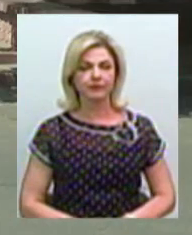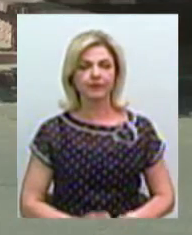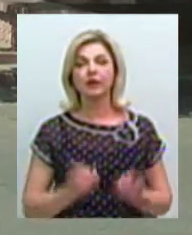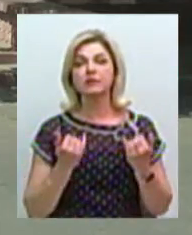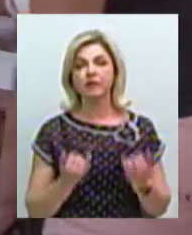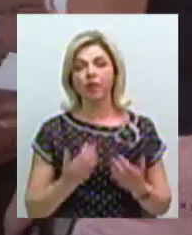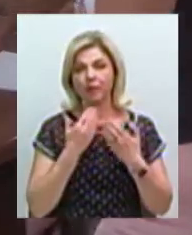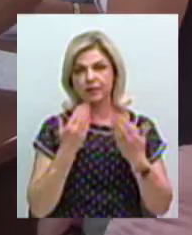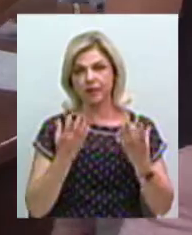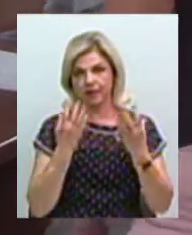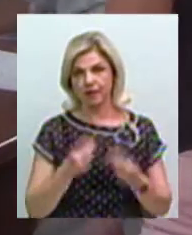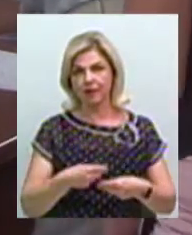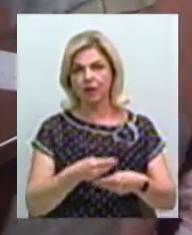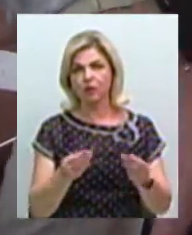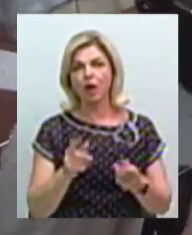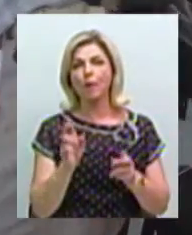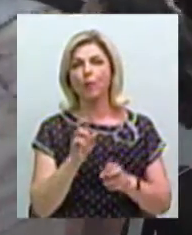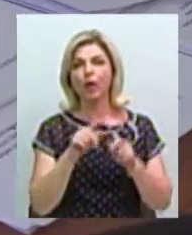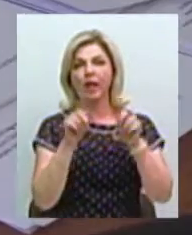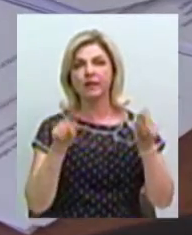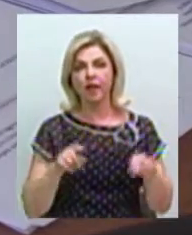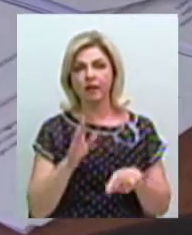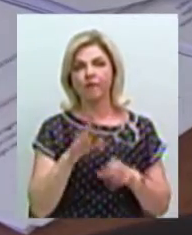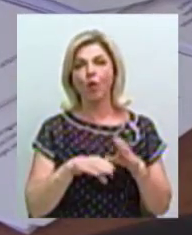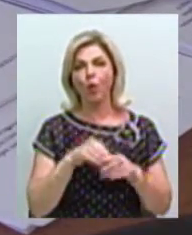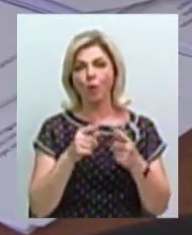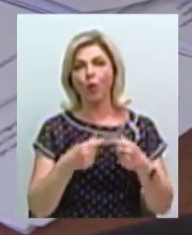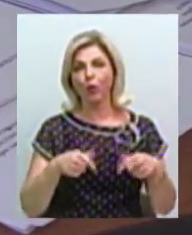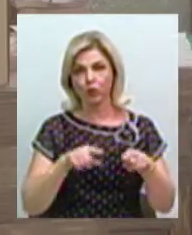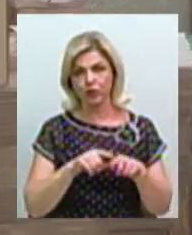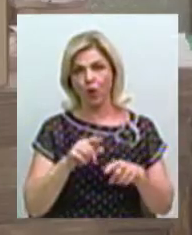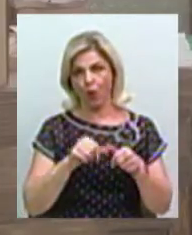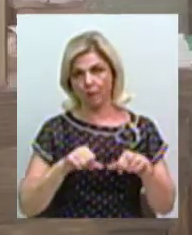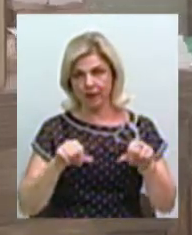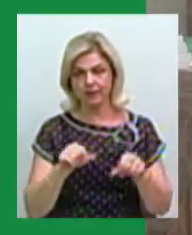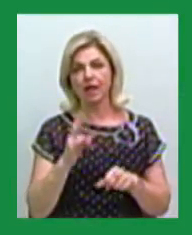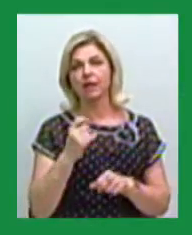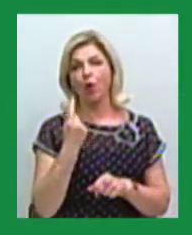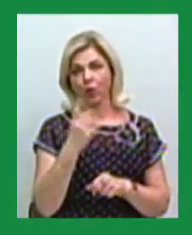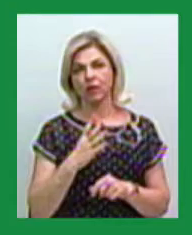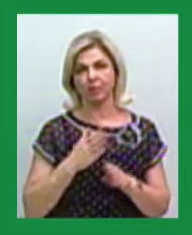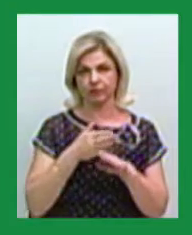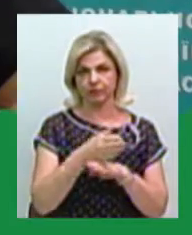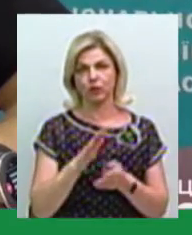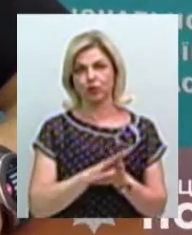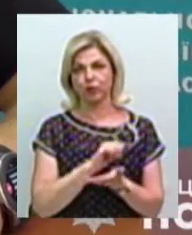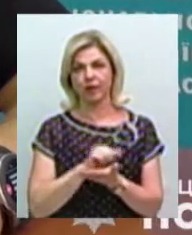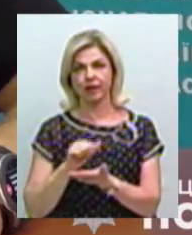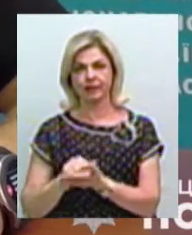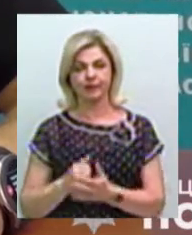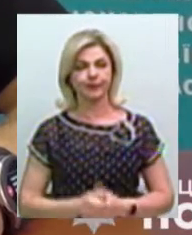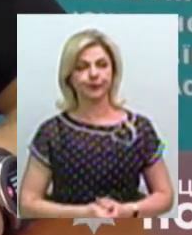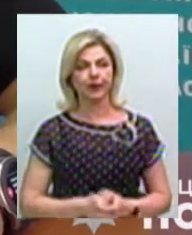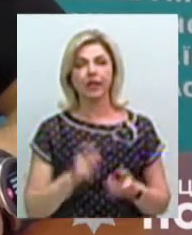Сьогодні останній день роздачі бюлетенів окружними виборчими комісіями. На одній з них побували кореспонденти Суспільного. У зв'язку